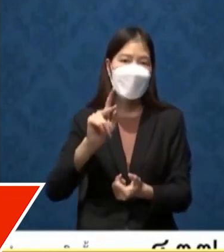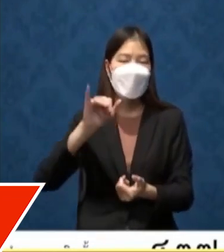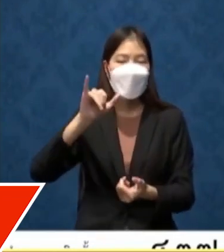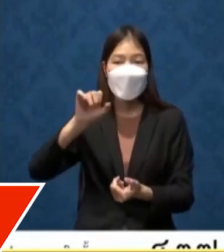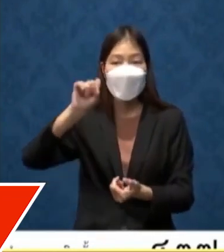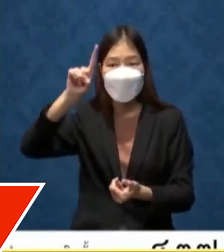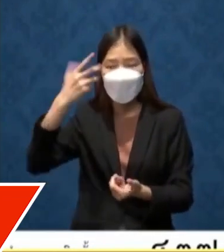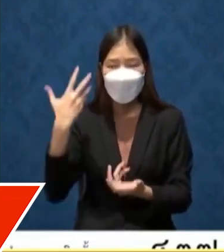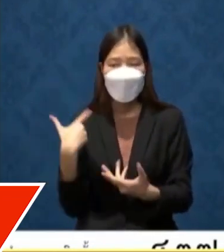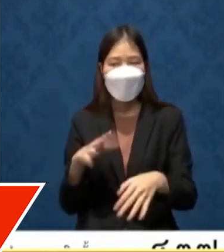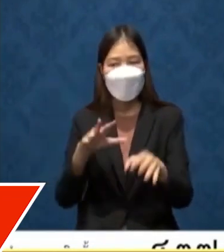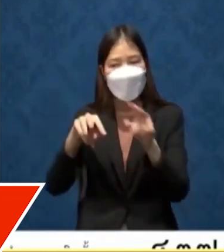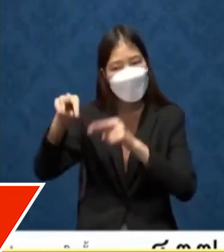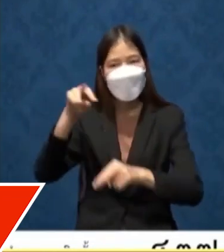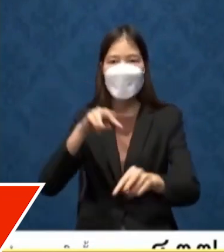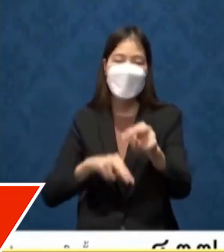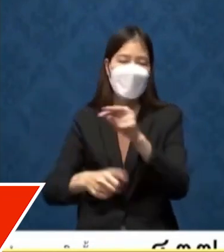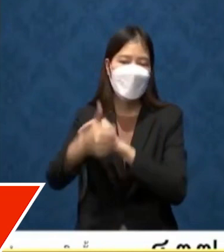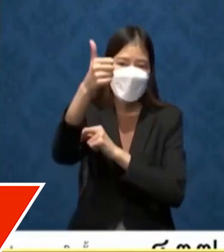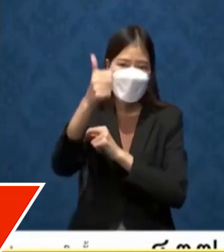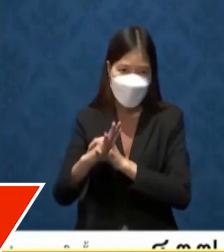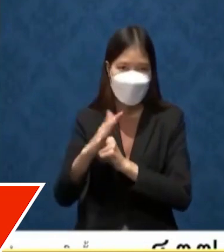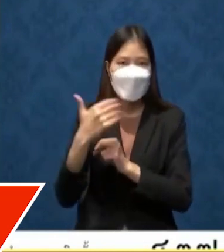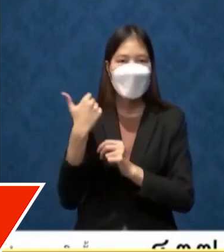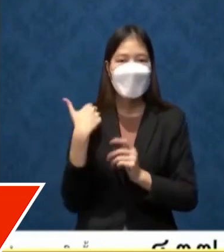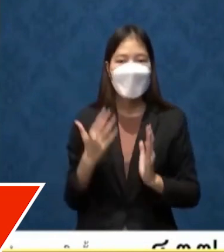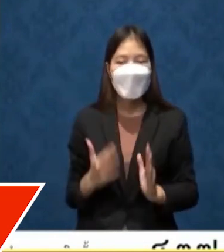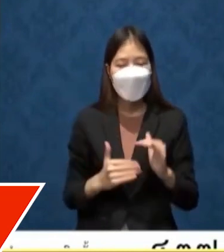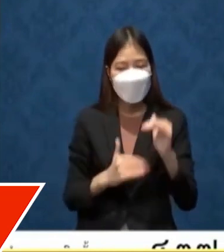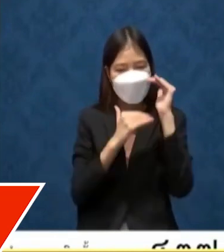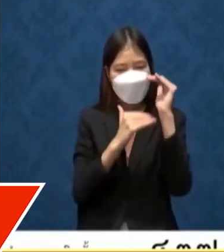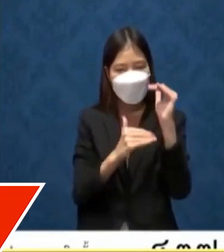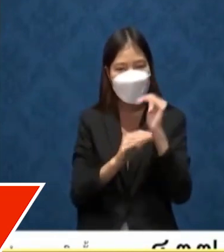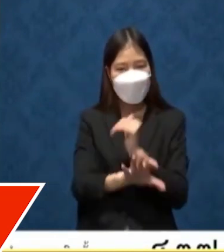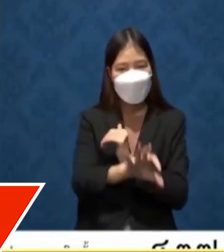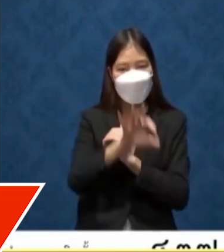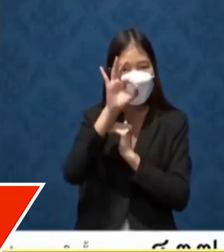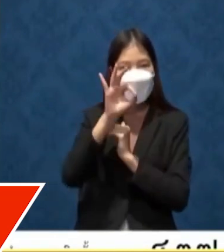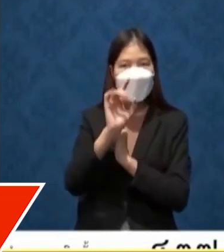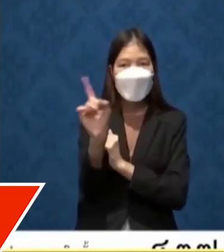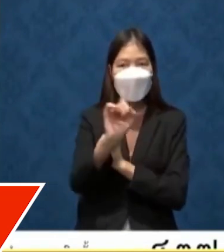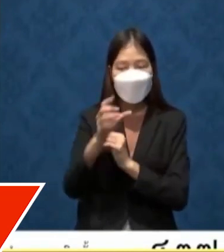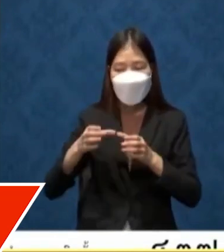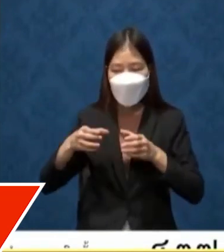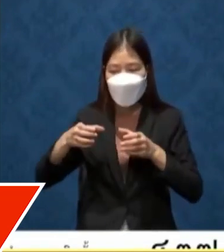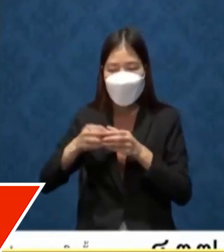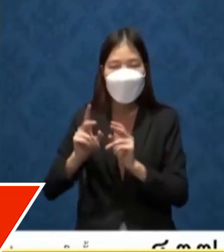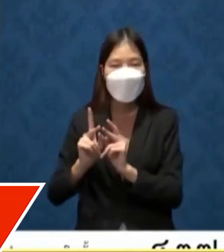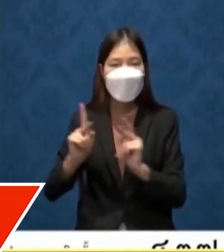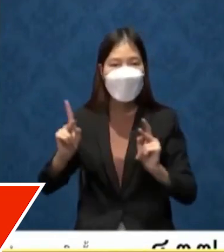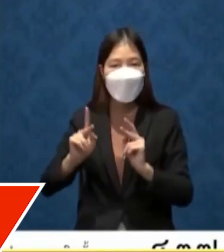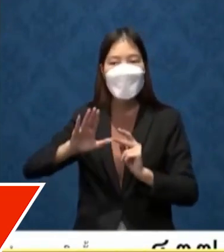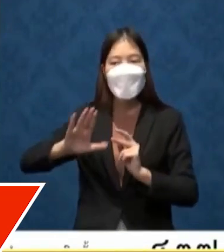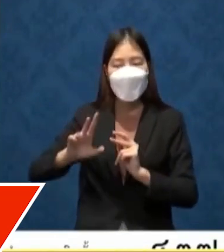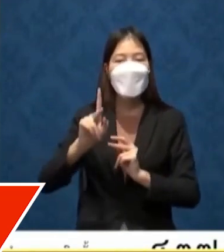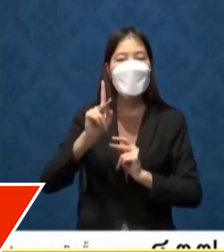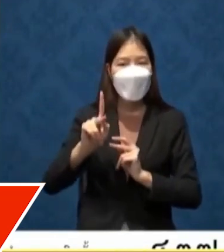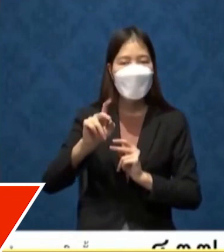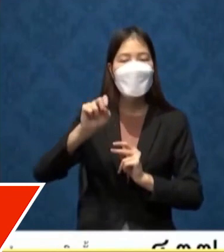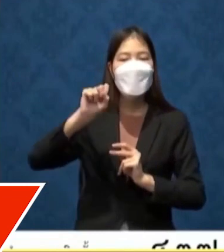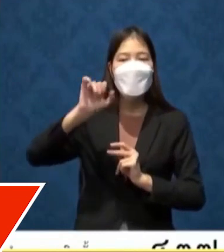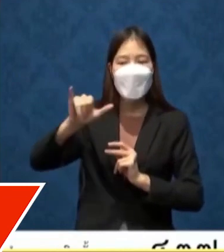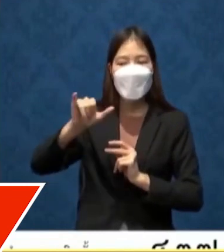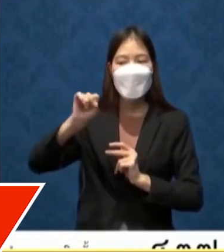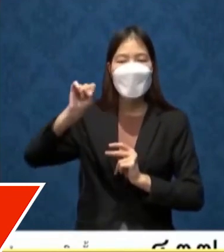ได้เพราะสุดท้ายผู้ที่กำหนดหลักเกณฑ์ทั้งหมดและทำการคัดเลือกก็คือคณะกรรมการของกยศ.นั่นแหละครับ